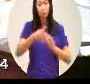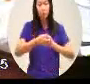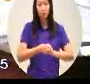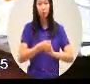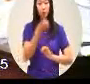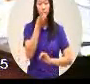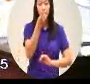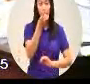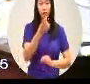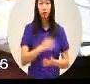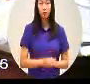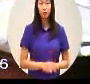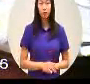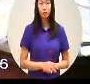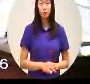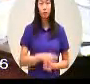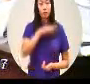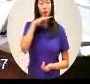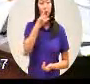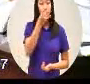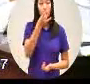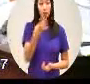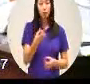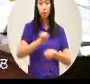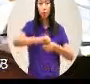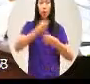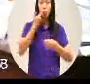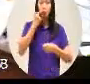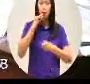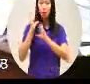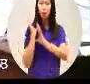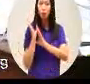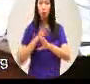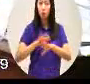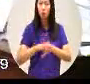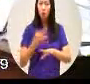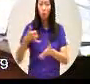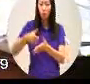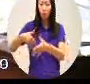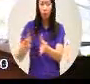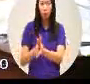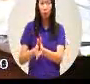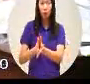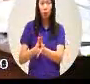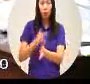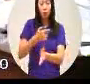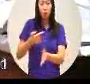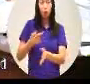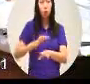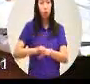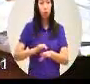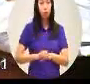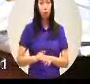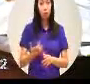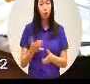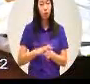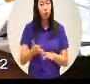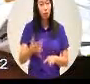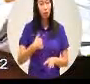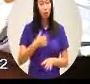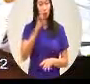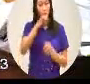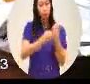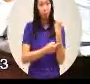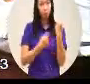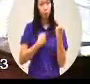的，安内增加家长的负担了呗？哎吼，弱势的人越弱势了呗？我坦白告诉你，以我的看法，我